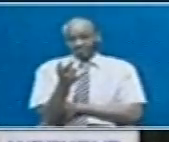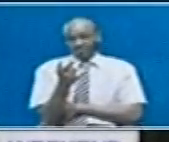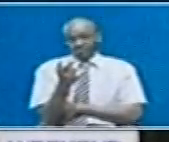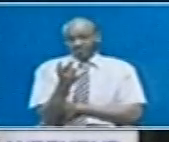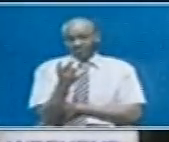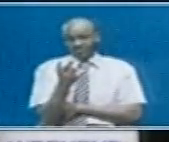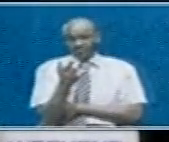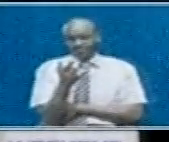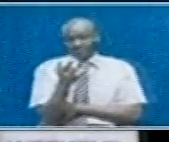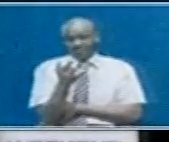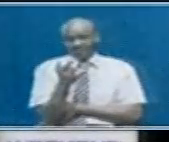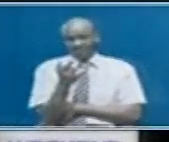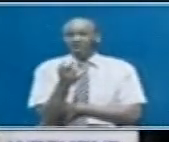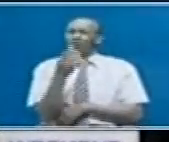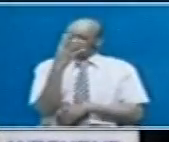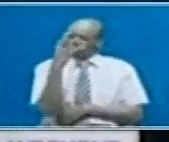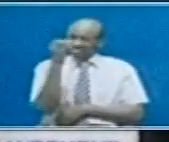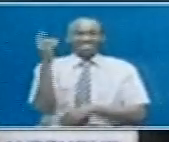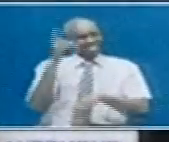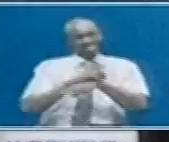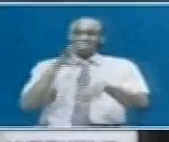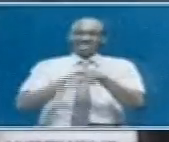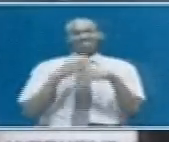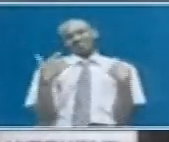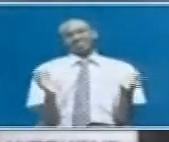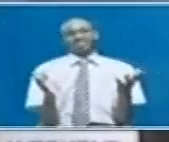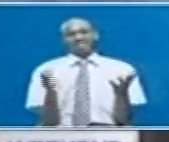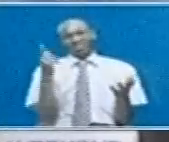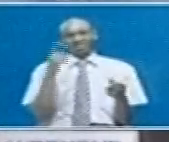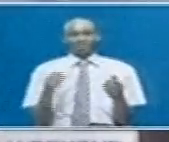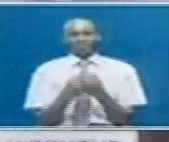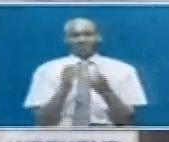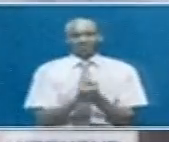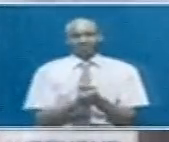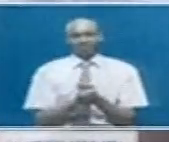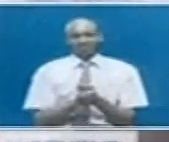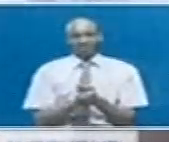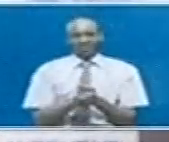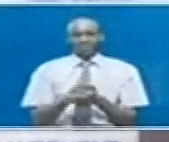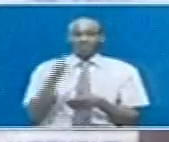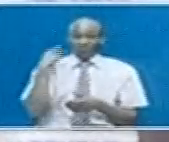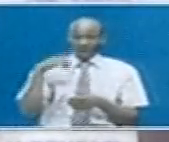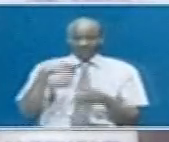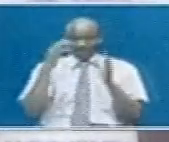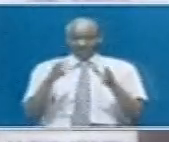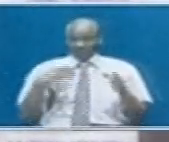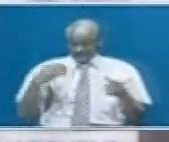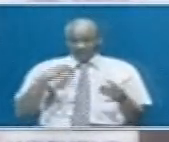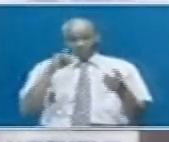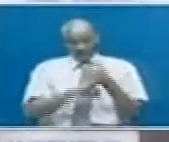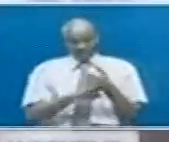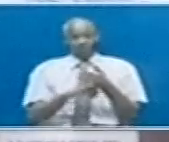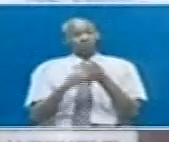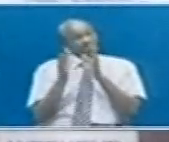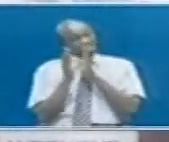kuna siku zako 40 zinasafika Things are changing. Even the Jaluos, we used to inherit our wife plus, you know, have sex the same night with a dead